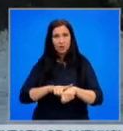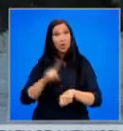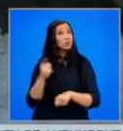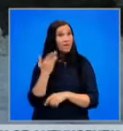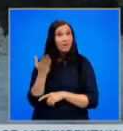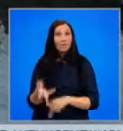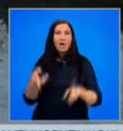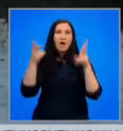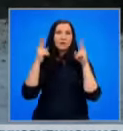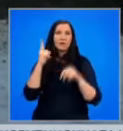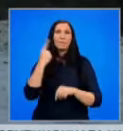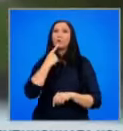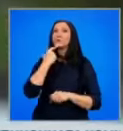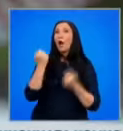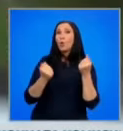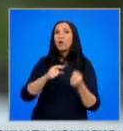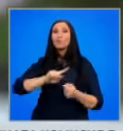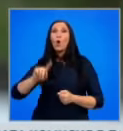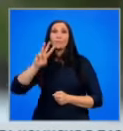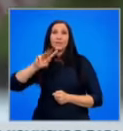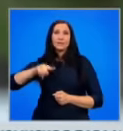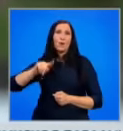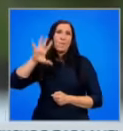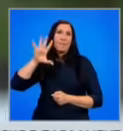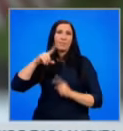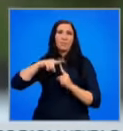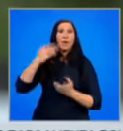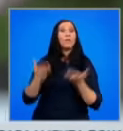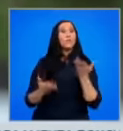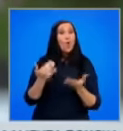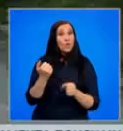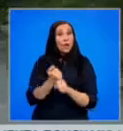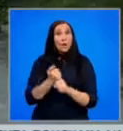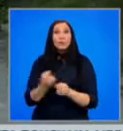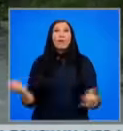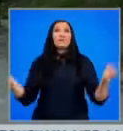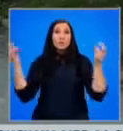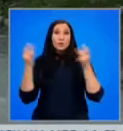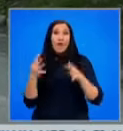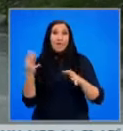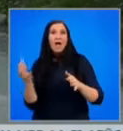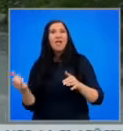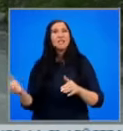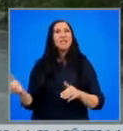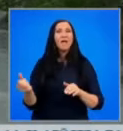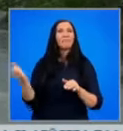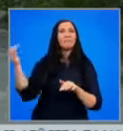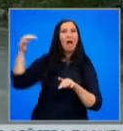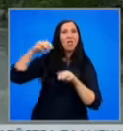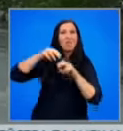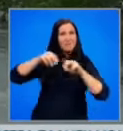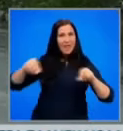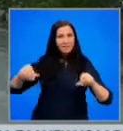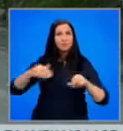Освен това е разрешено само за автомобили до 3,5 тона. А работата по възстановяването на насипа продължава до изпълнението